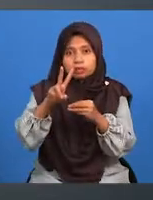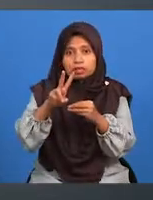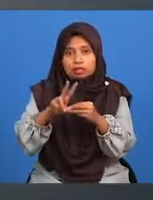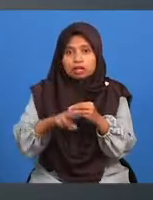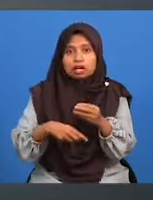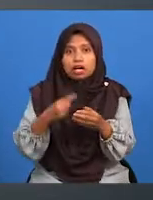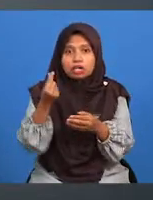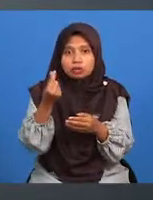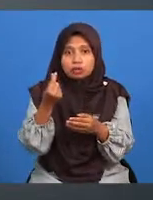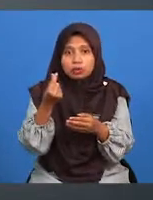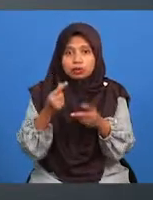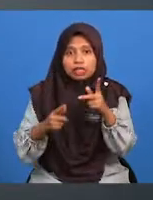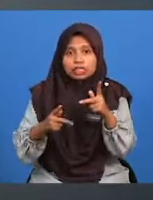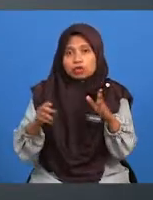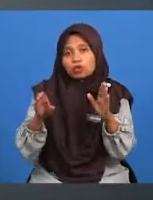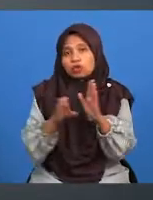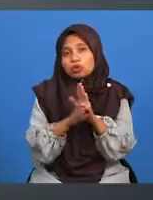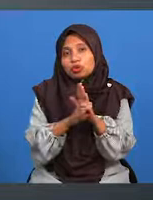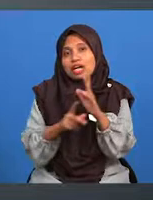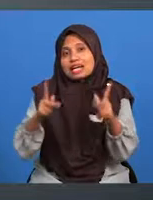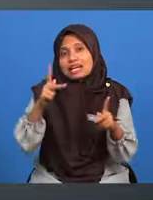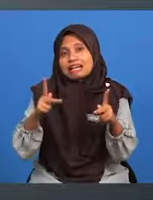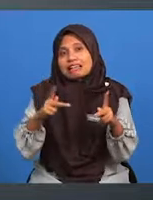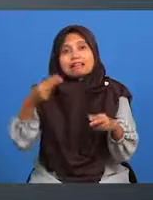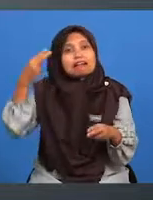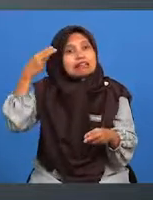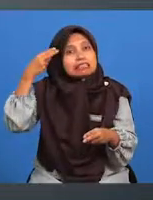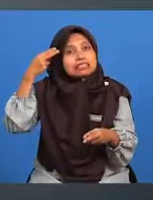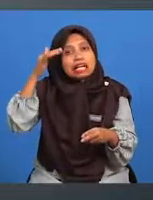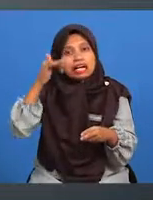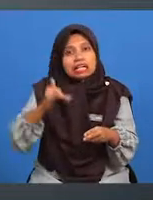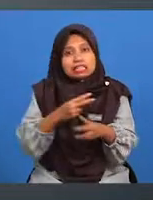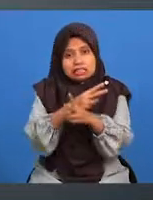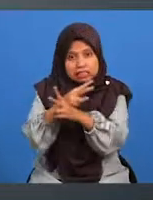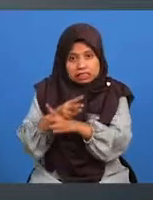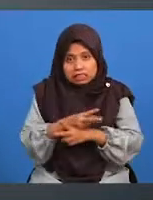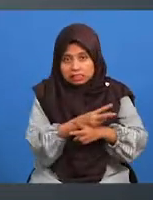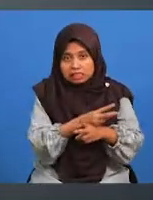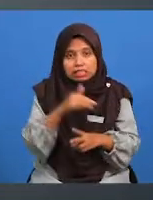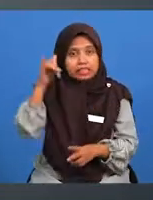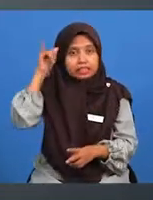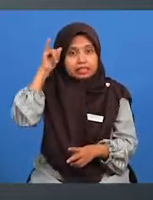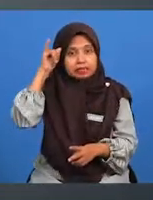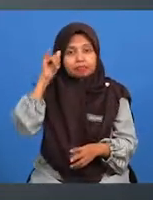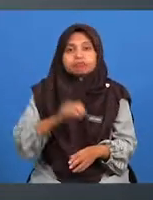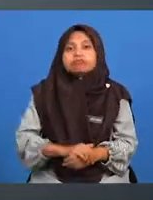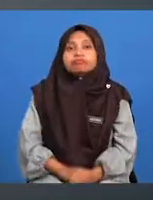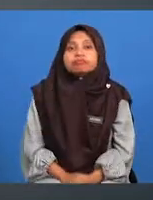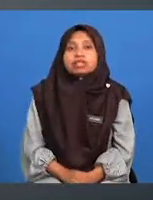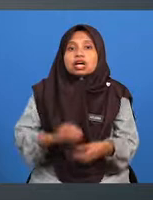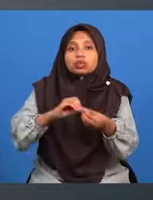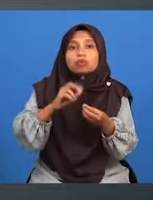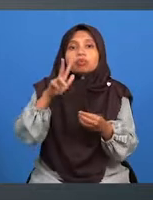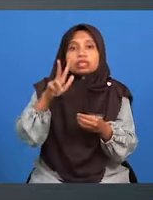harta al-Wadi'ah seperti kereta Hasan yang dijaga oleh Yahya. Dan